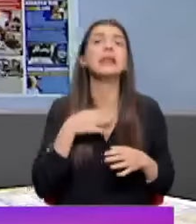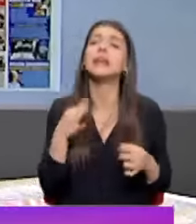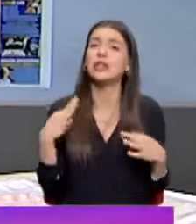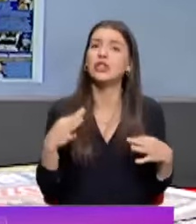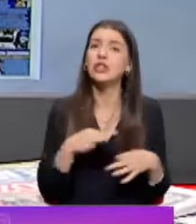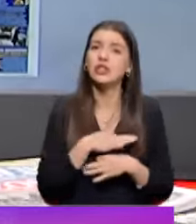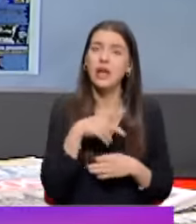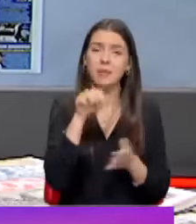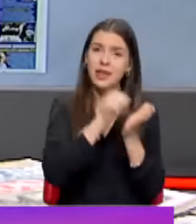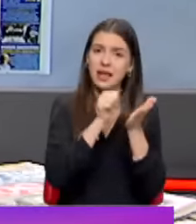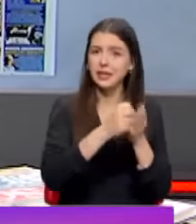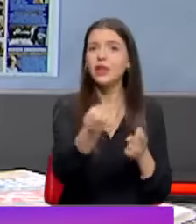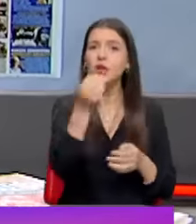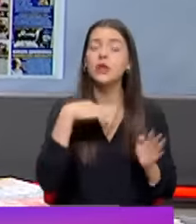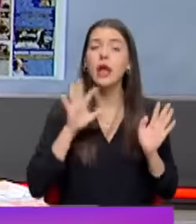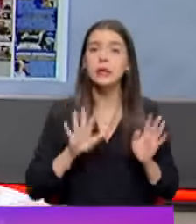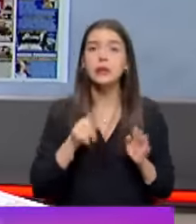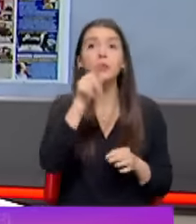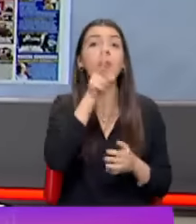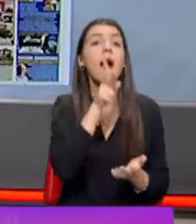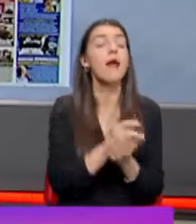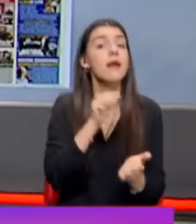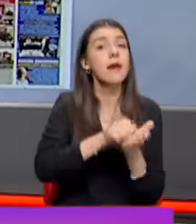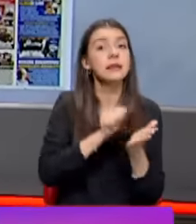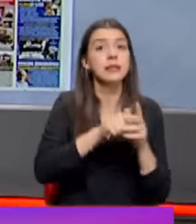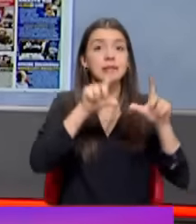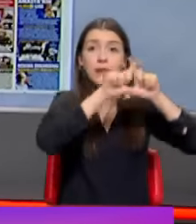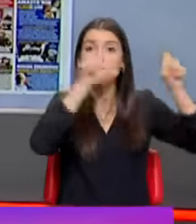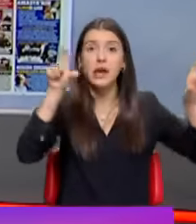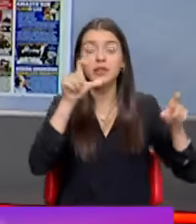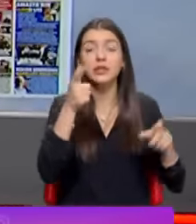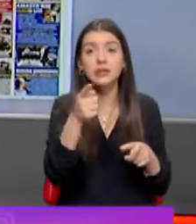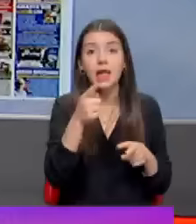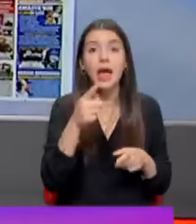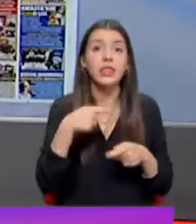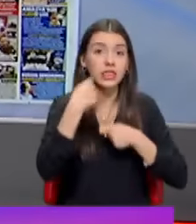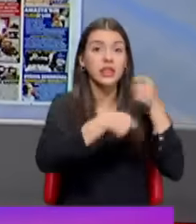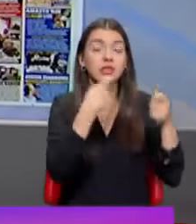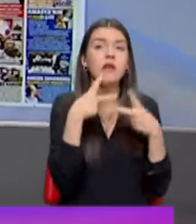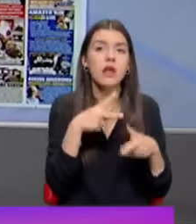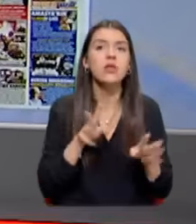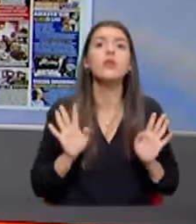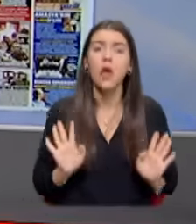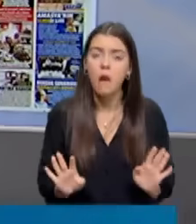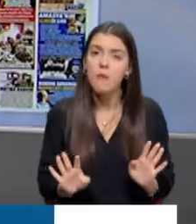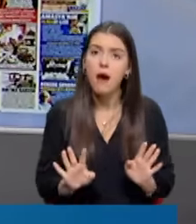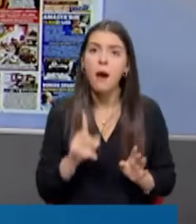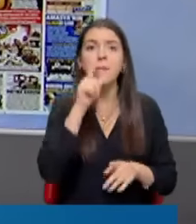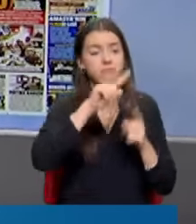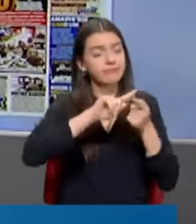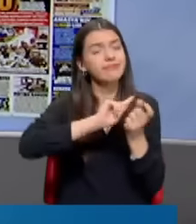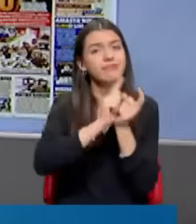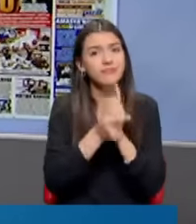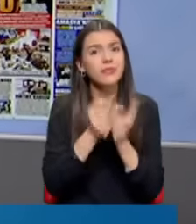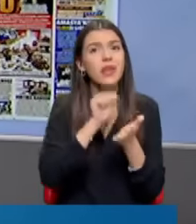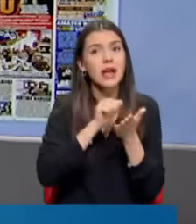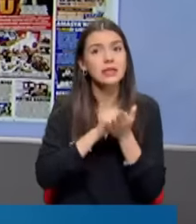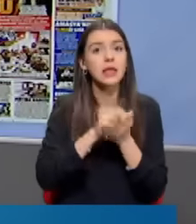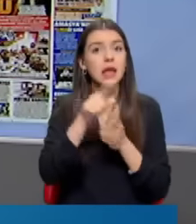gazeteleri göndersin. Karar gazetesinin manşetinde ticaretten bahsediliyor ama başkaca gazeteler manşetine Cumhurbaşkanı